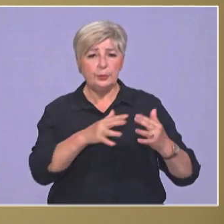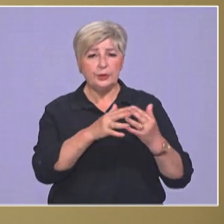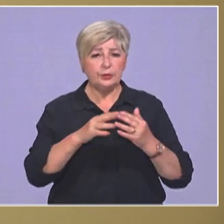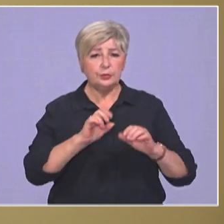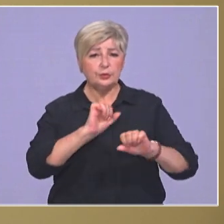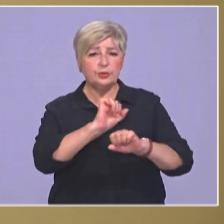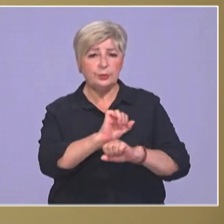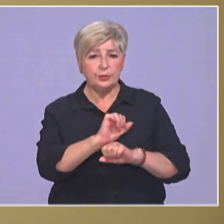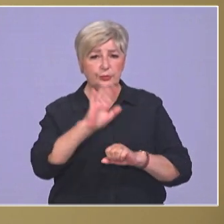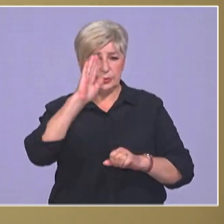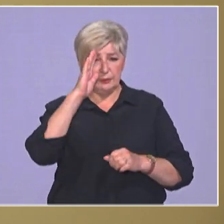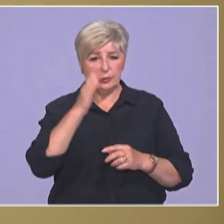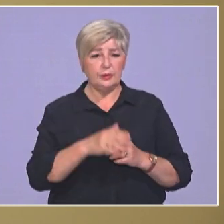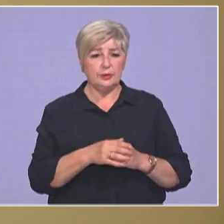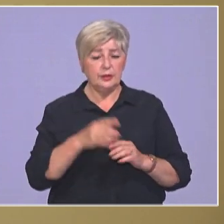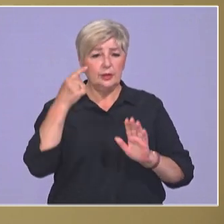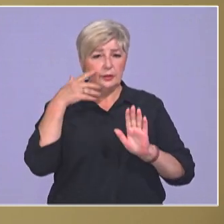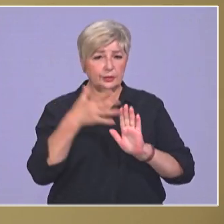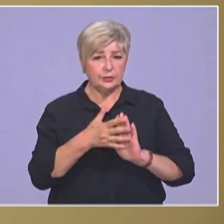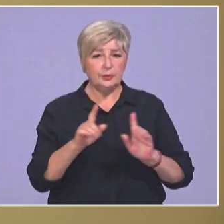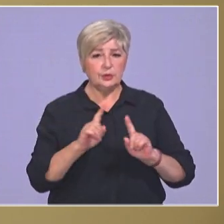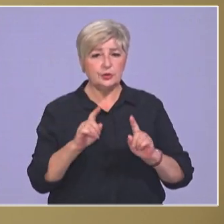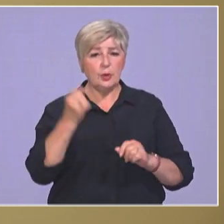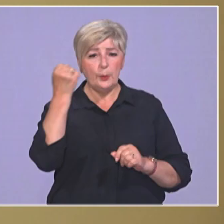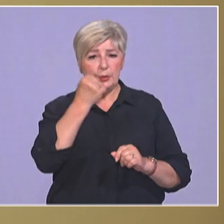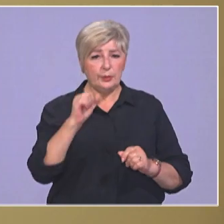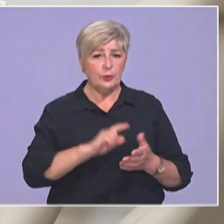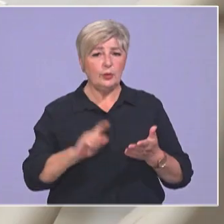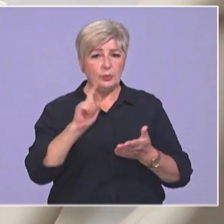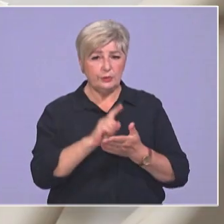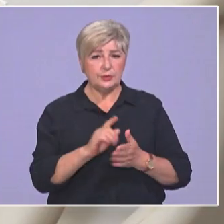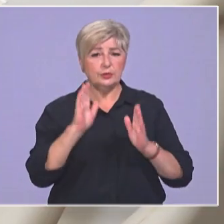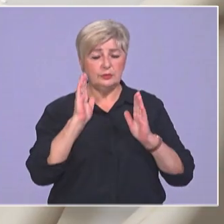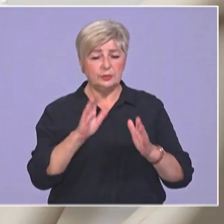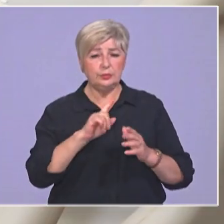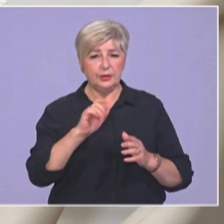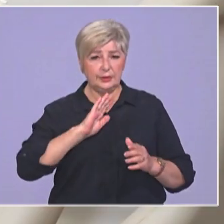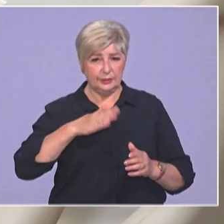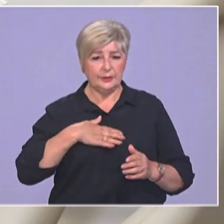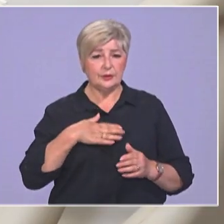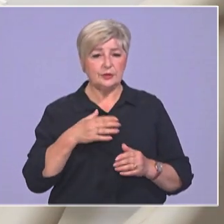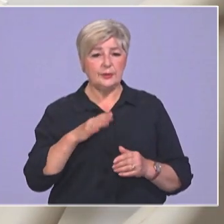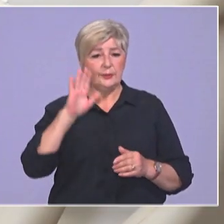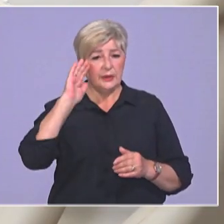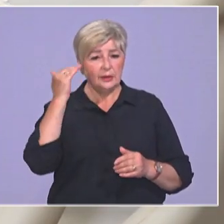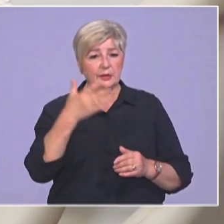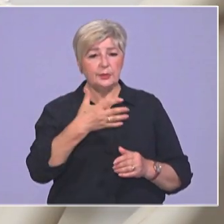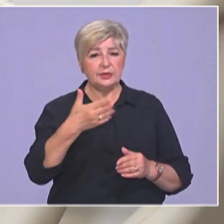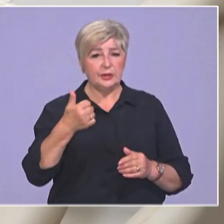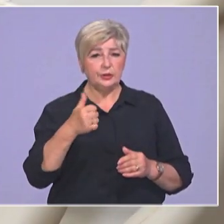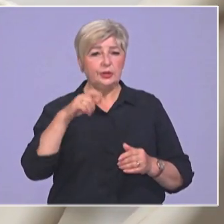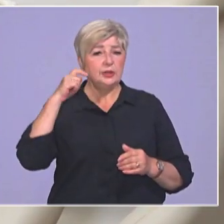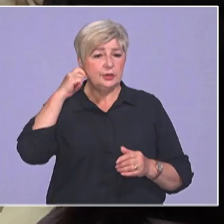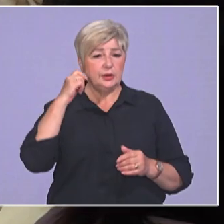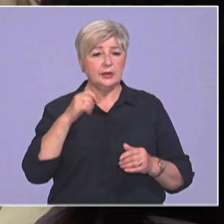розумієш, що перемога обов'язково буде за нами. Олександру 51 рік. Він родом з